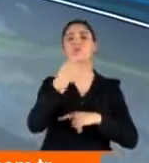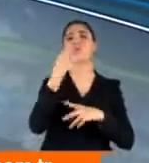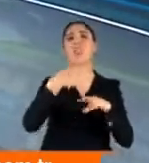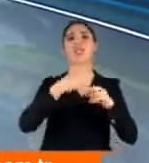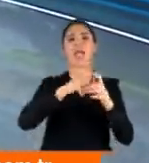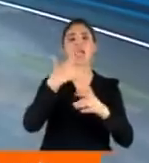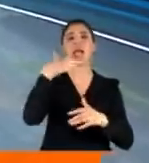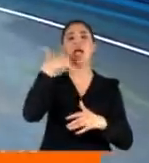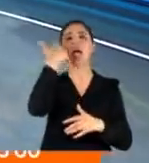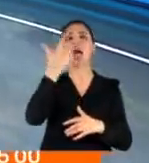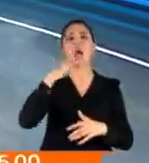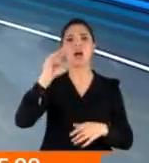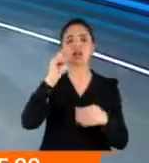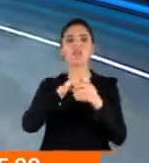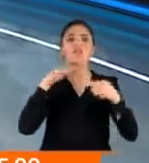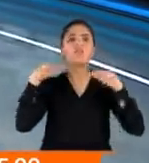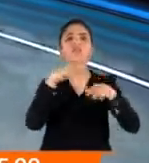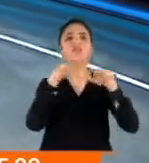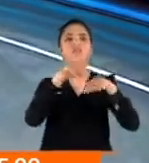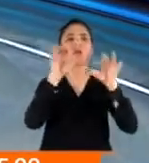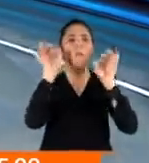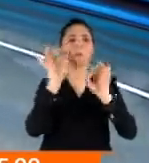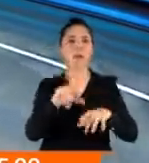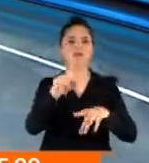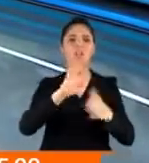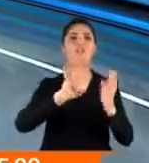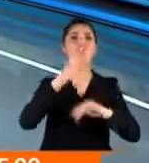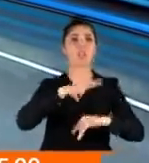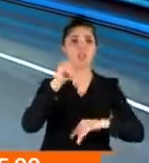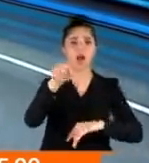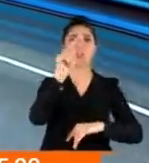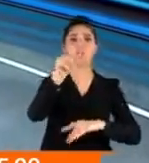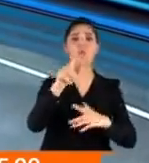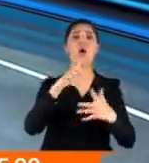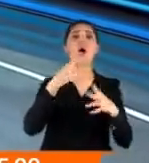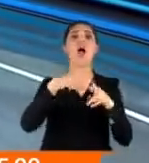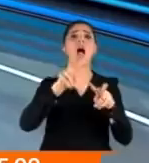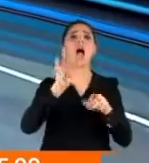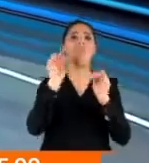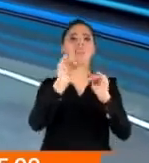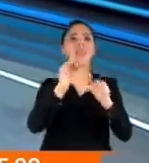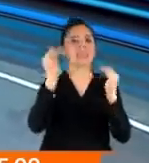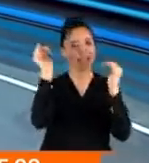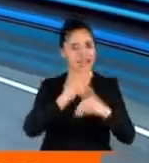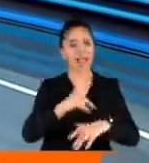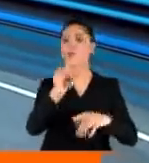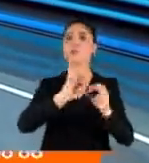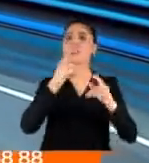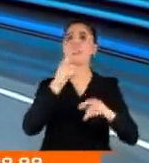Akdeniz'de adeta bir istila başlattılar. Görülmeye başladılar. İstilacı bu türe karşı av desteği geldi.